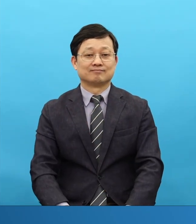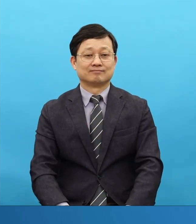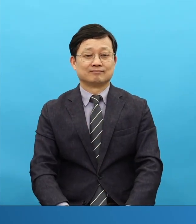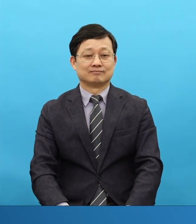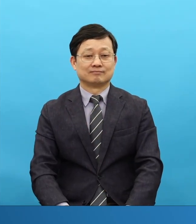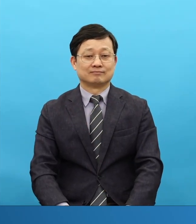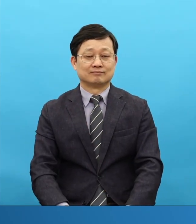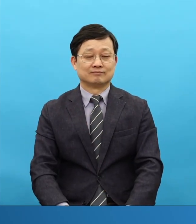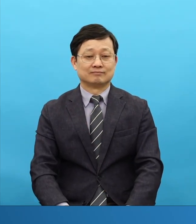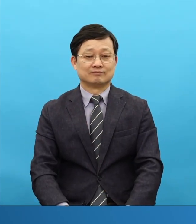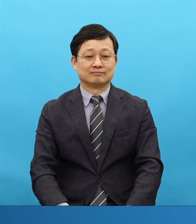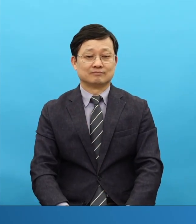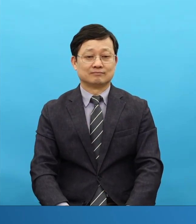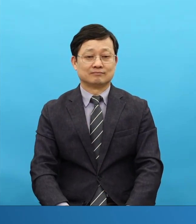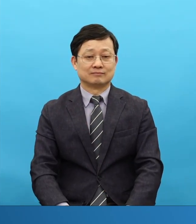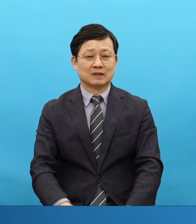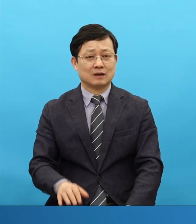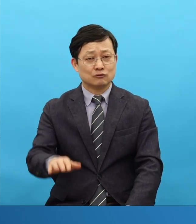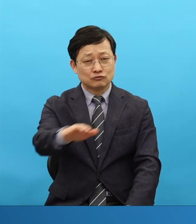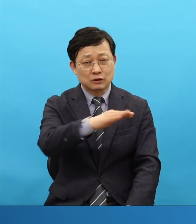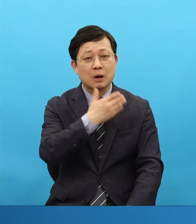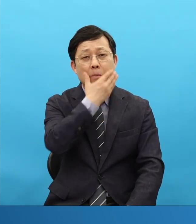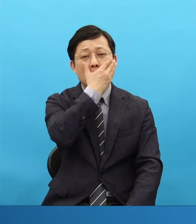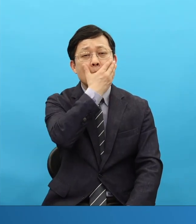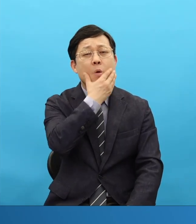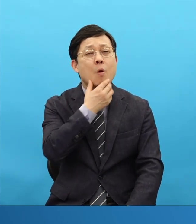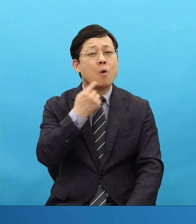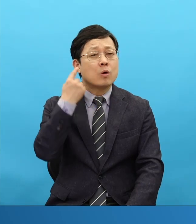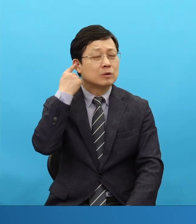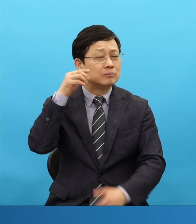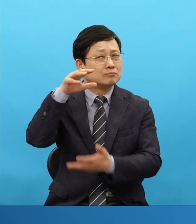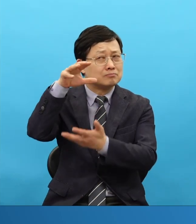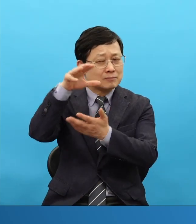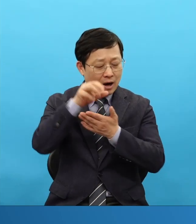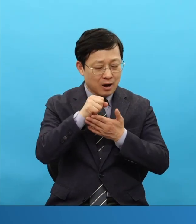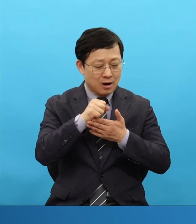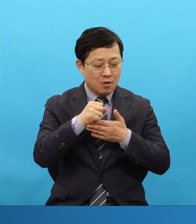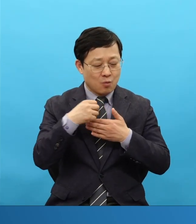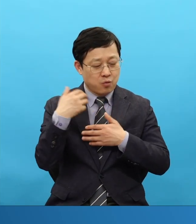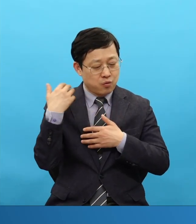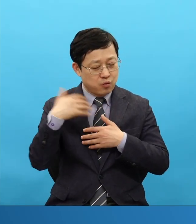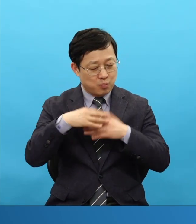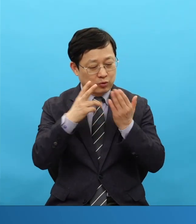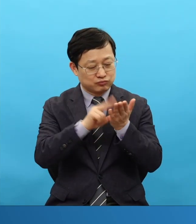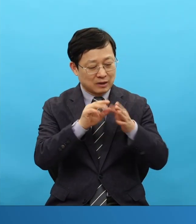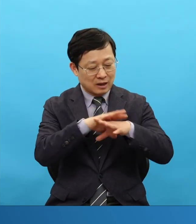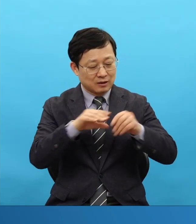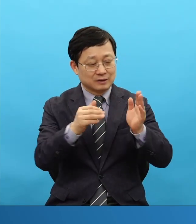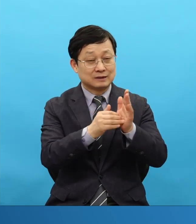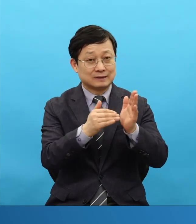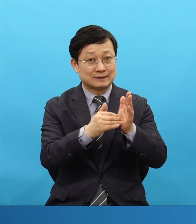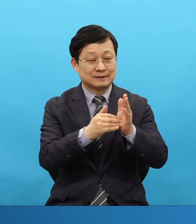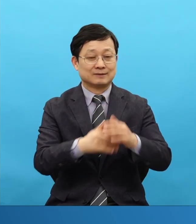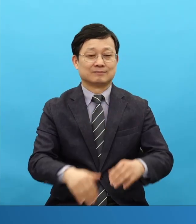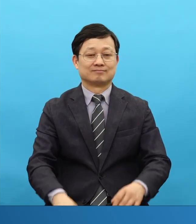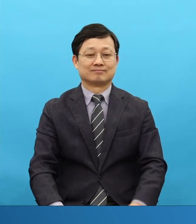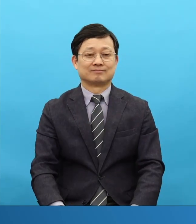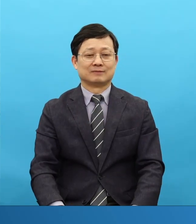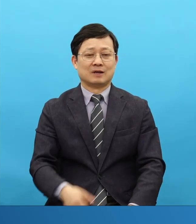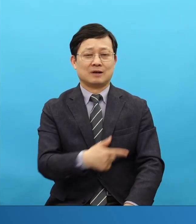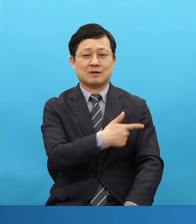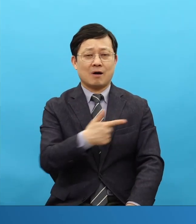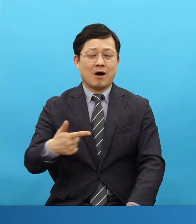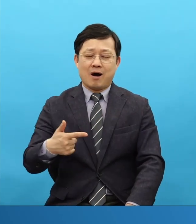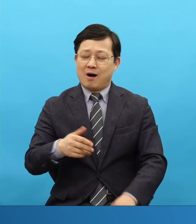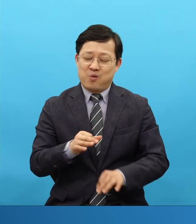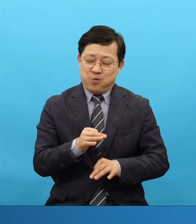우리가 복음을 받았다는 것은 어마어마한 겁니다. 끝난 거죠. So the fact that we receive the gospel is such an 이것만 가지고 amazing thing. 우리는 너무너무 놀라야